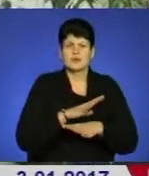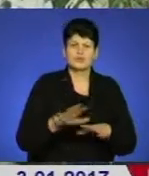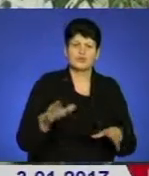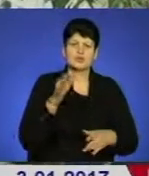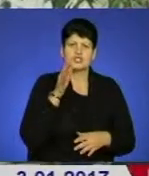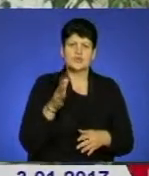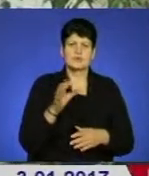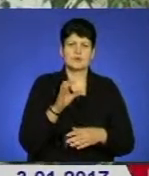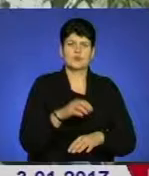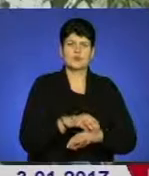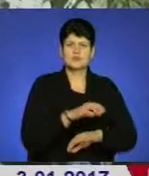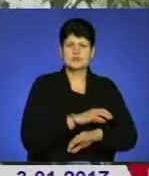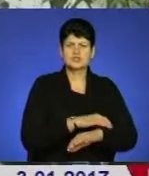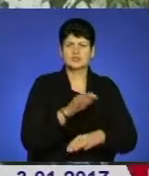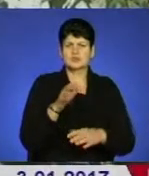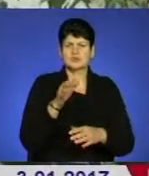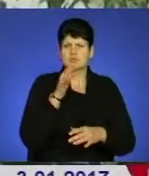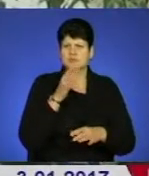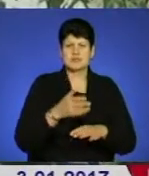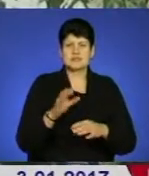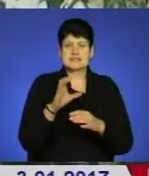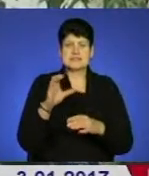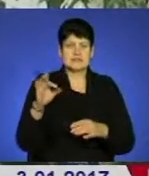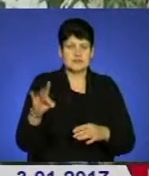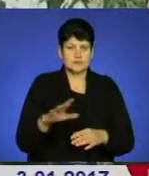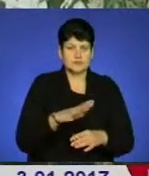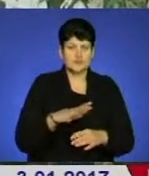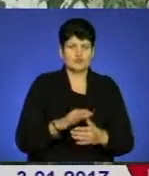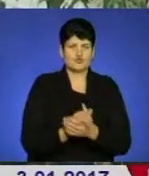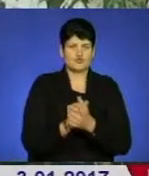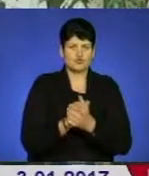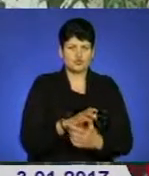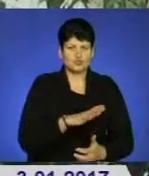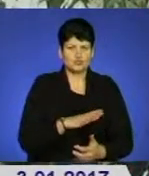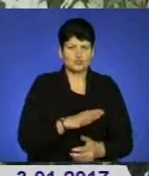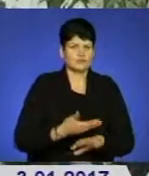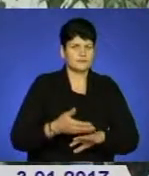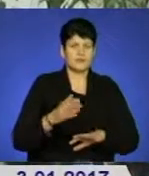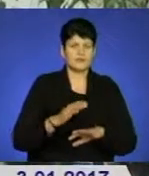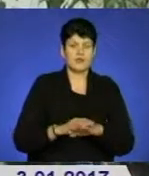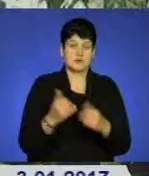Союз такий потужний і все інше. А зараз ми бачимо, немає Радянського Союзу, а є самостійна, соборна, сильна держава.